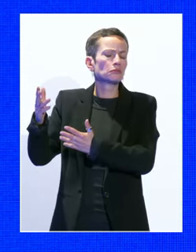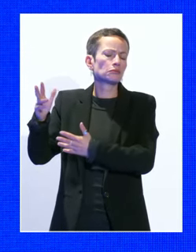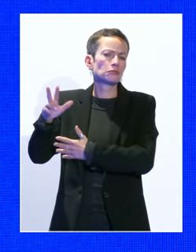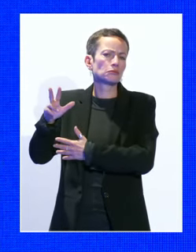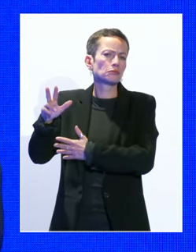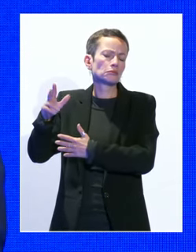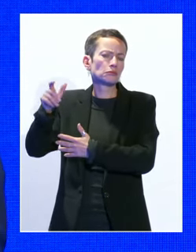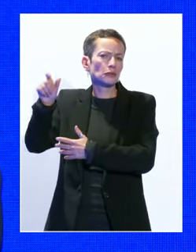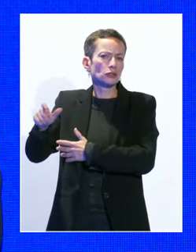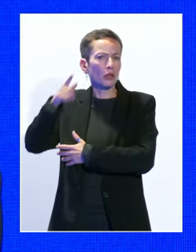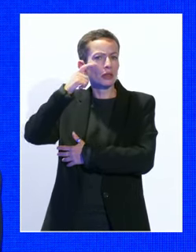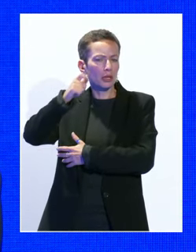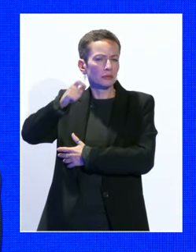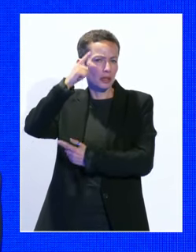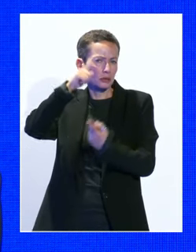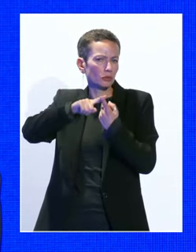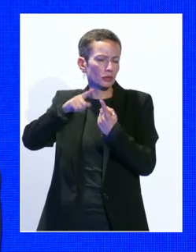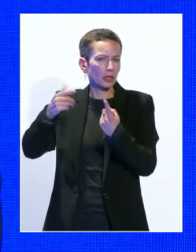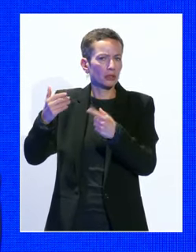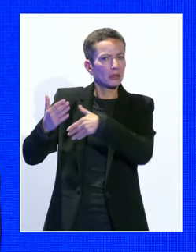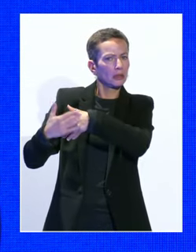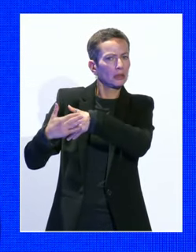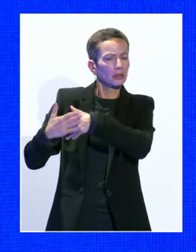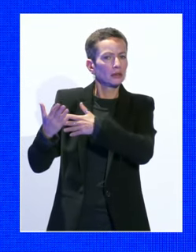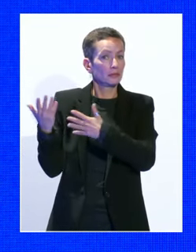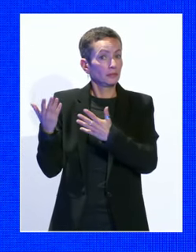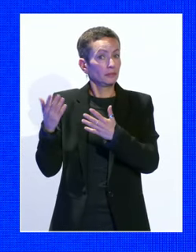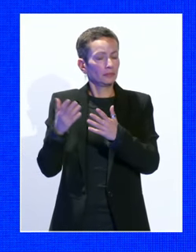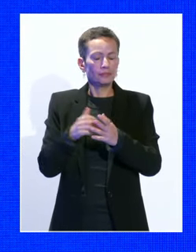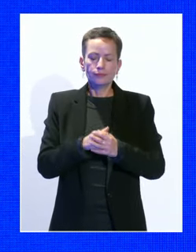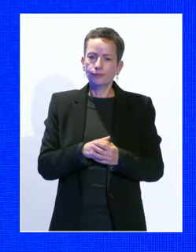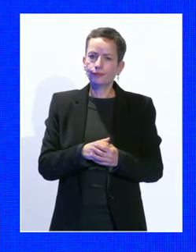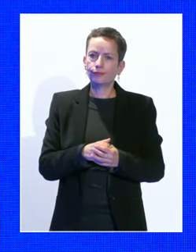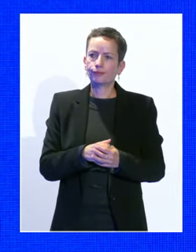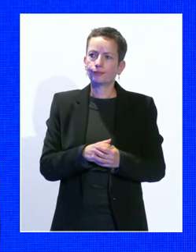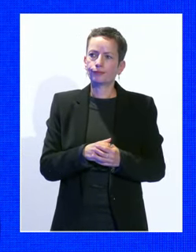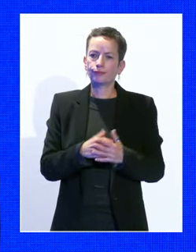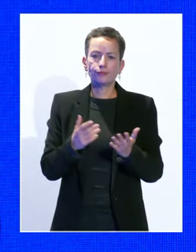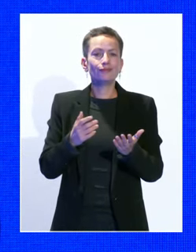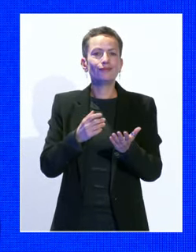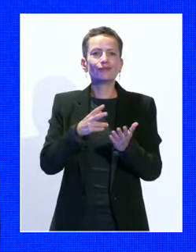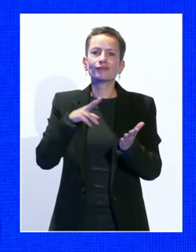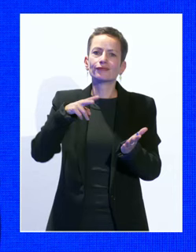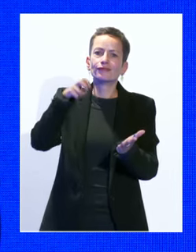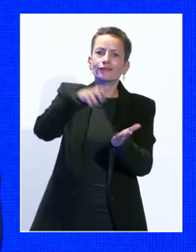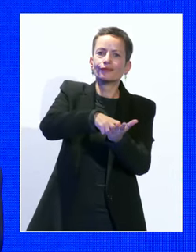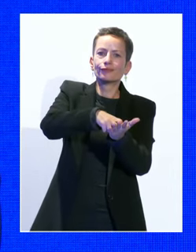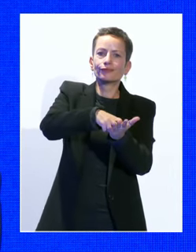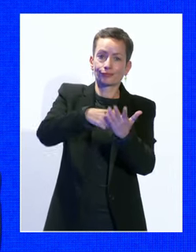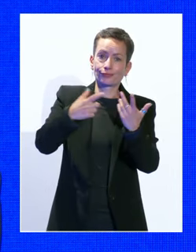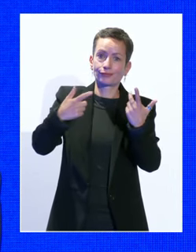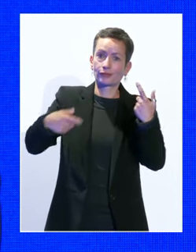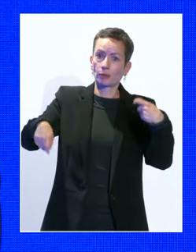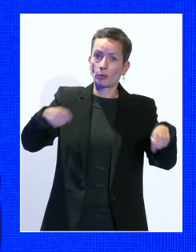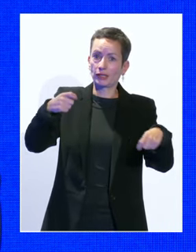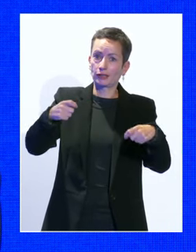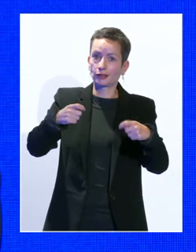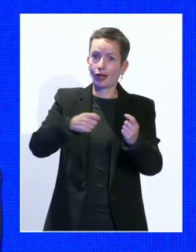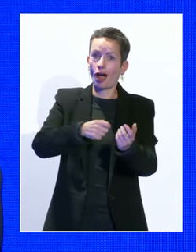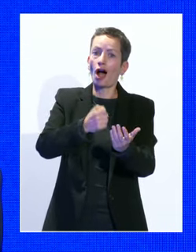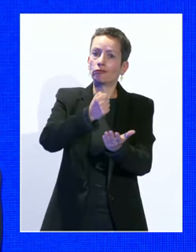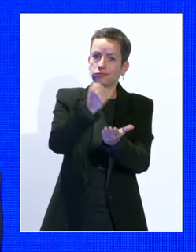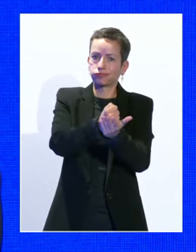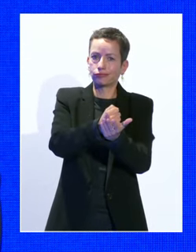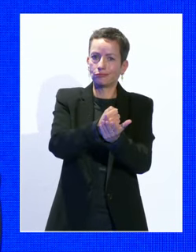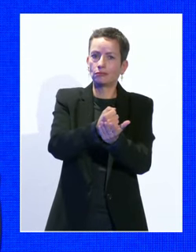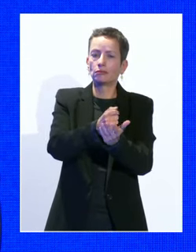par un des experts de ce sujet, c'est qu'on donne des visas diplomatiques